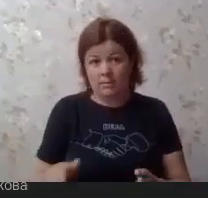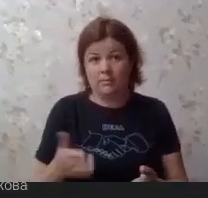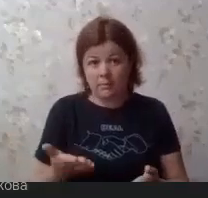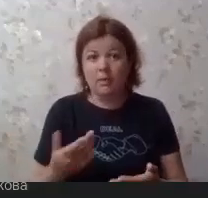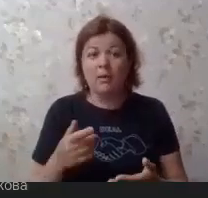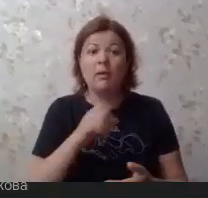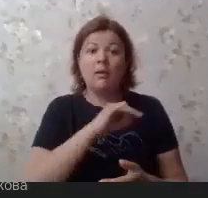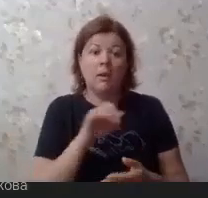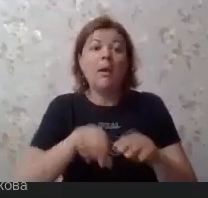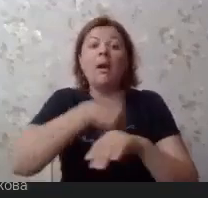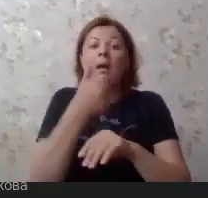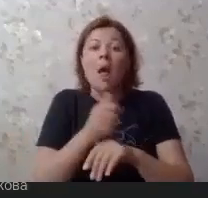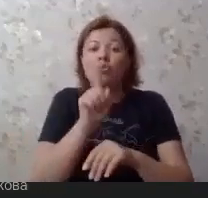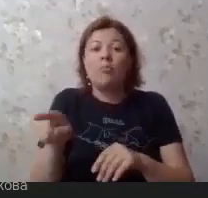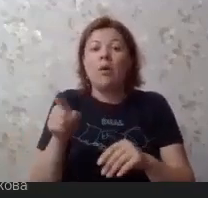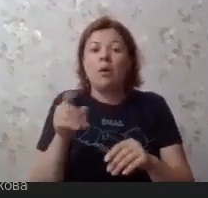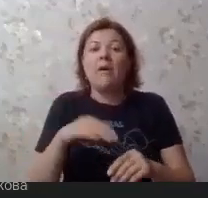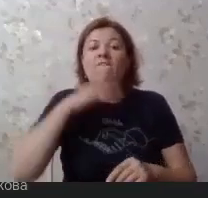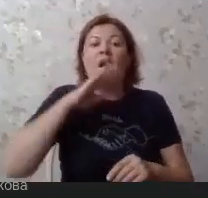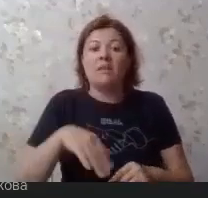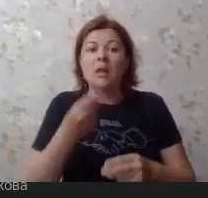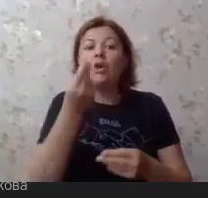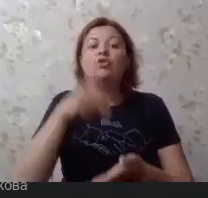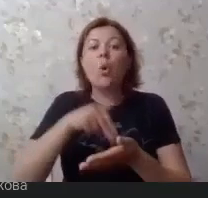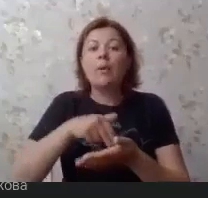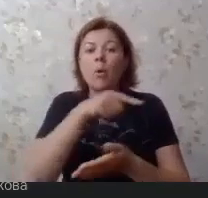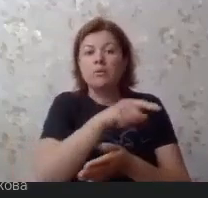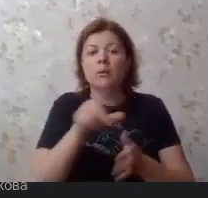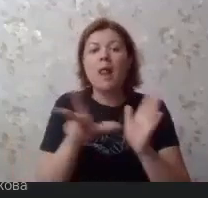сказать, чтобы он уложился в цену этого сертификата.